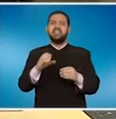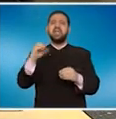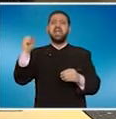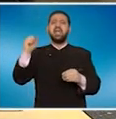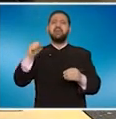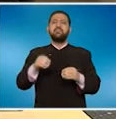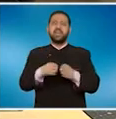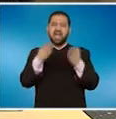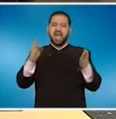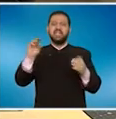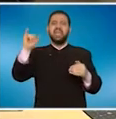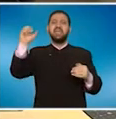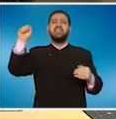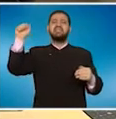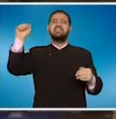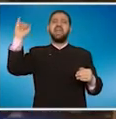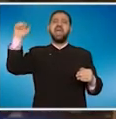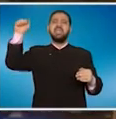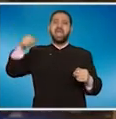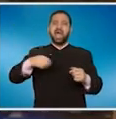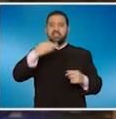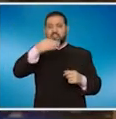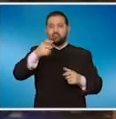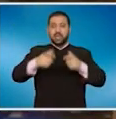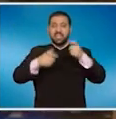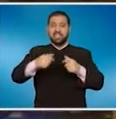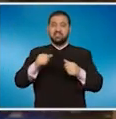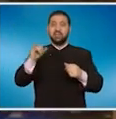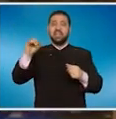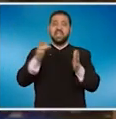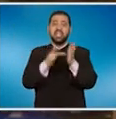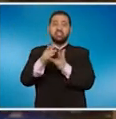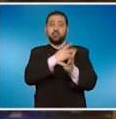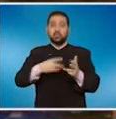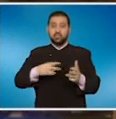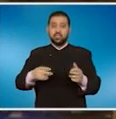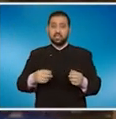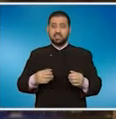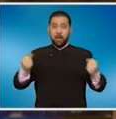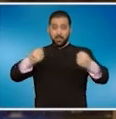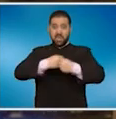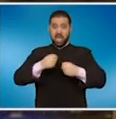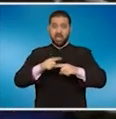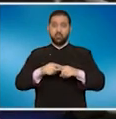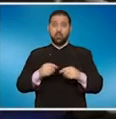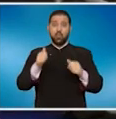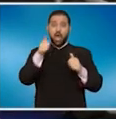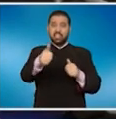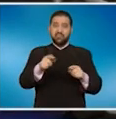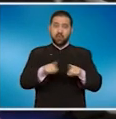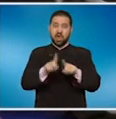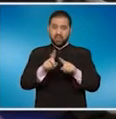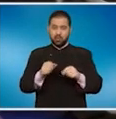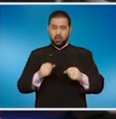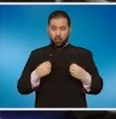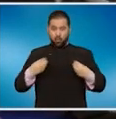se spune despre Mesia, versetul 17, s-a îmbrăcat cu dreptate ca și cu o platoșă și a pus pe capul său